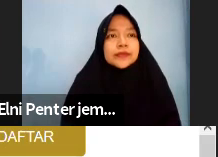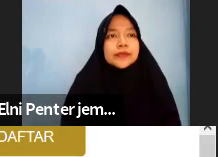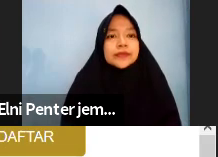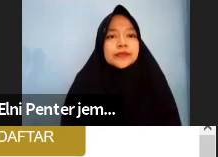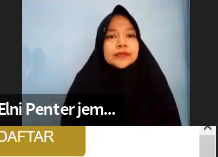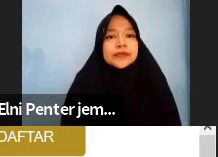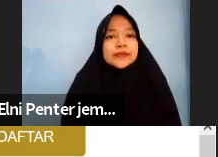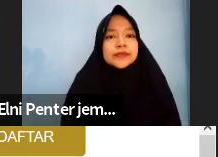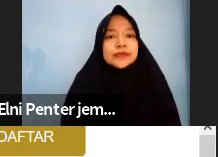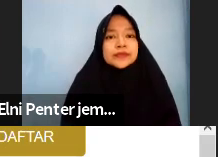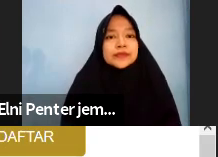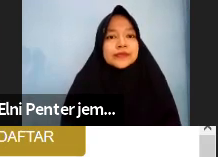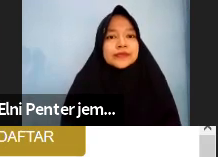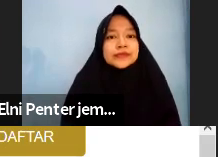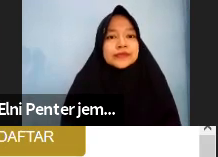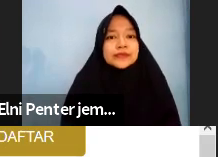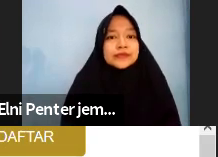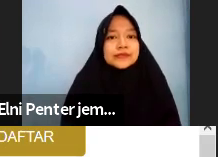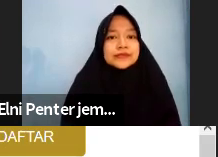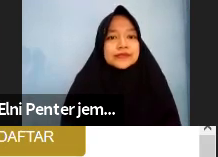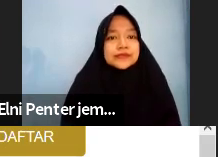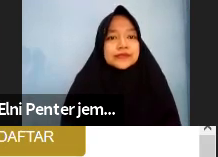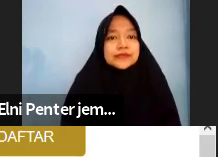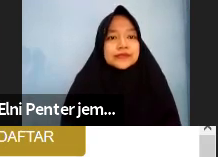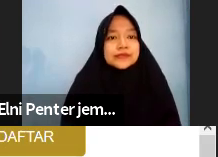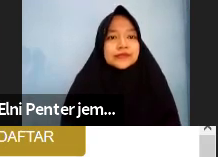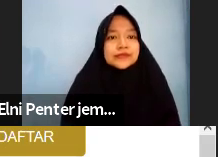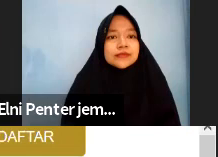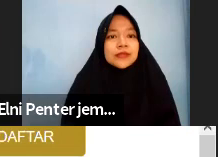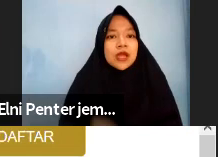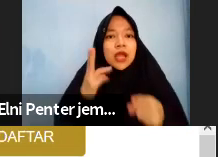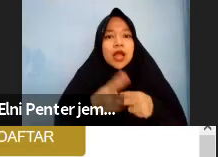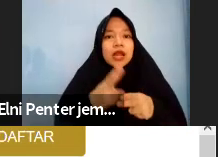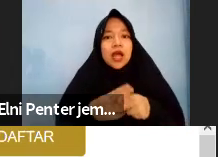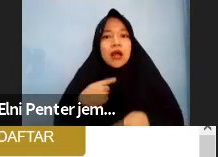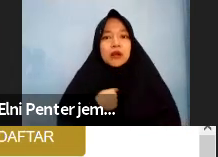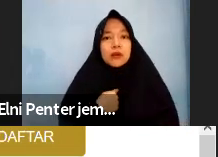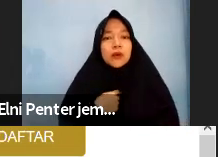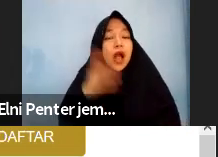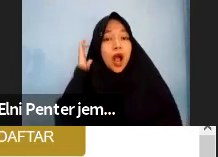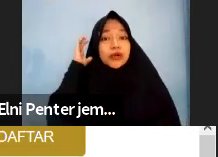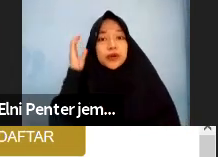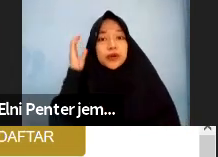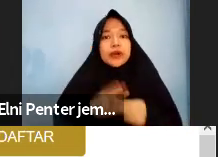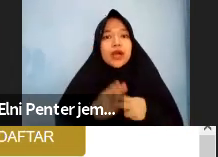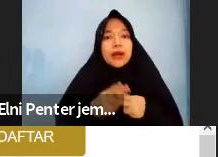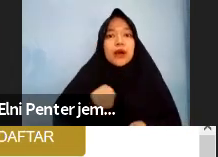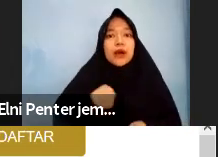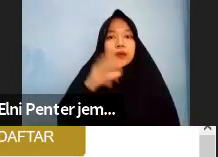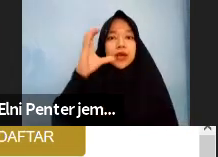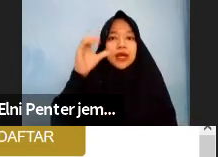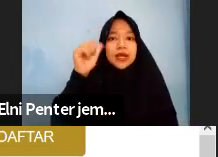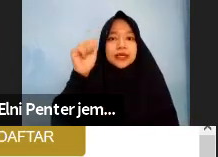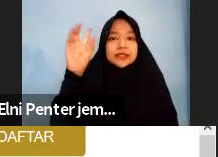Hai namaku janda aku dari Jakarta ke Ilham